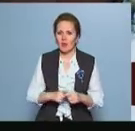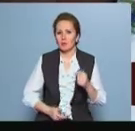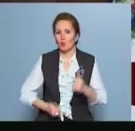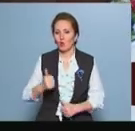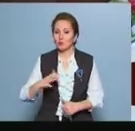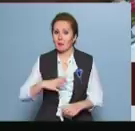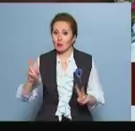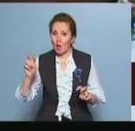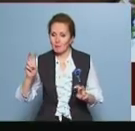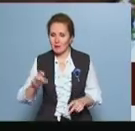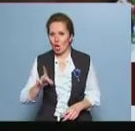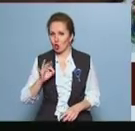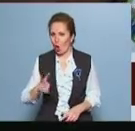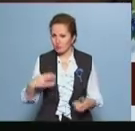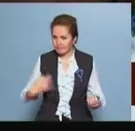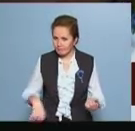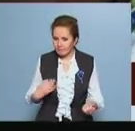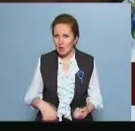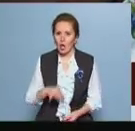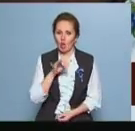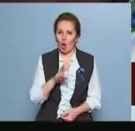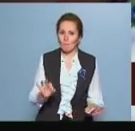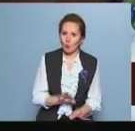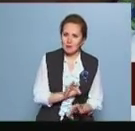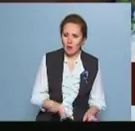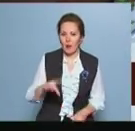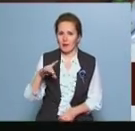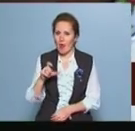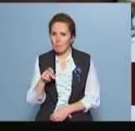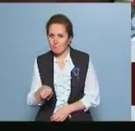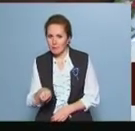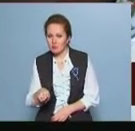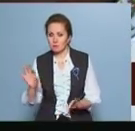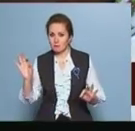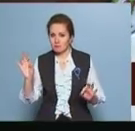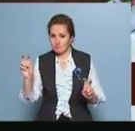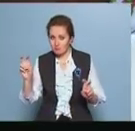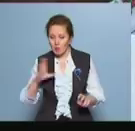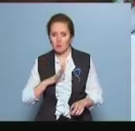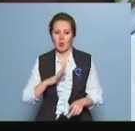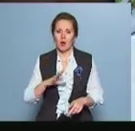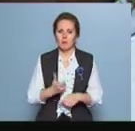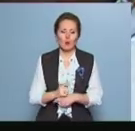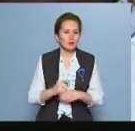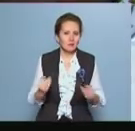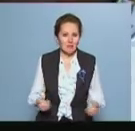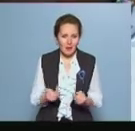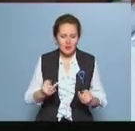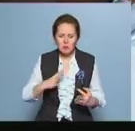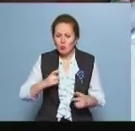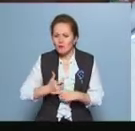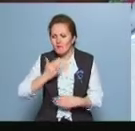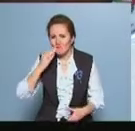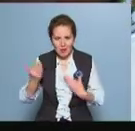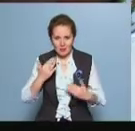и рок-исполнители, рок-музыканты и рэп-исполнители. Но было очень интересно и весело перед